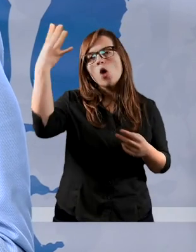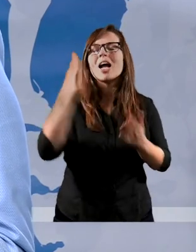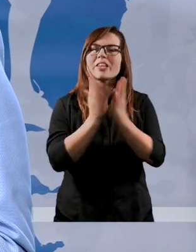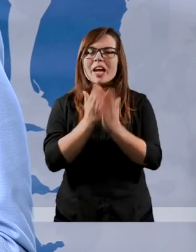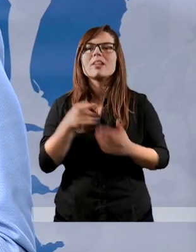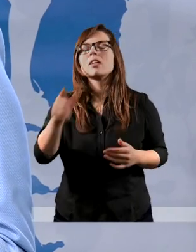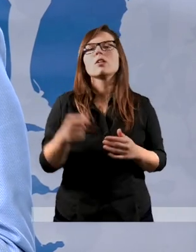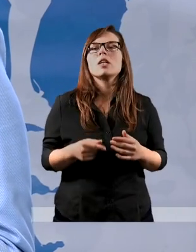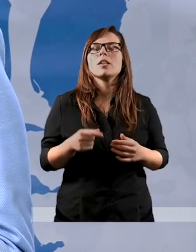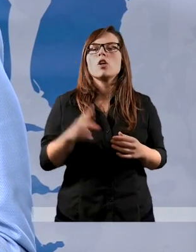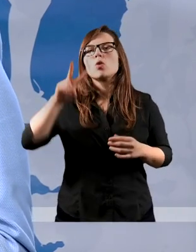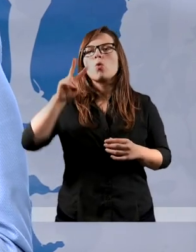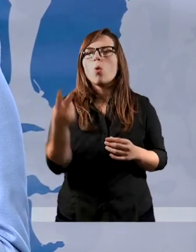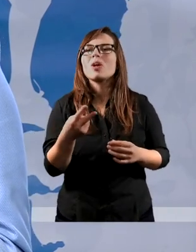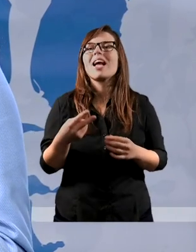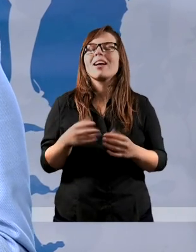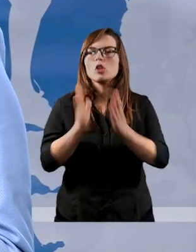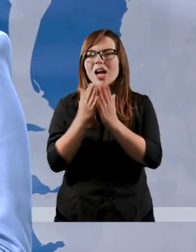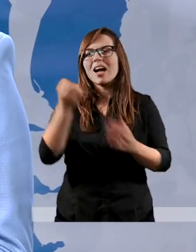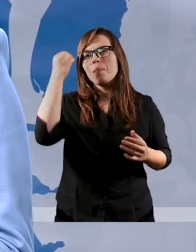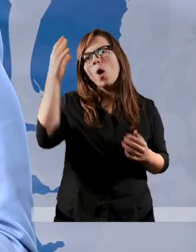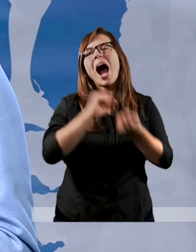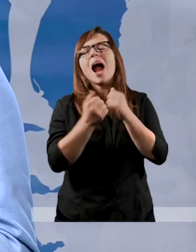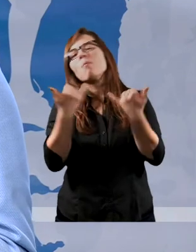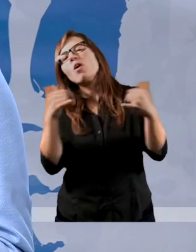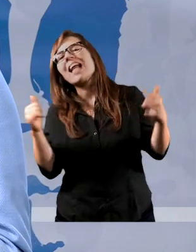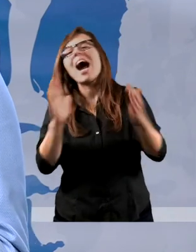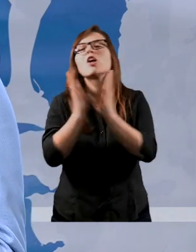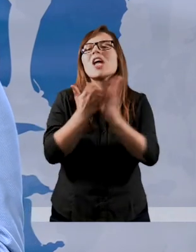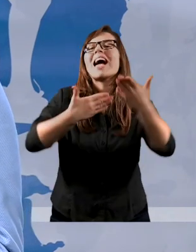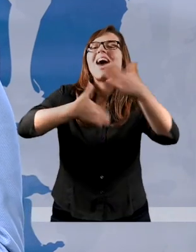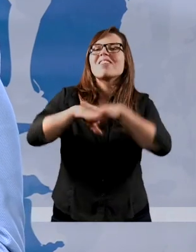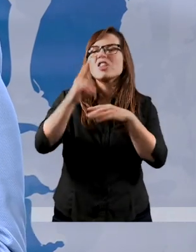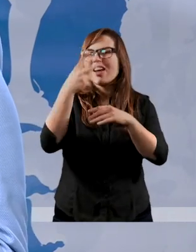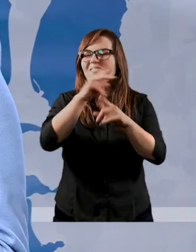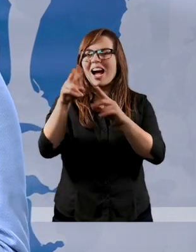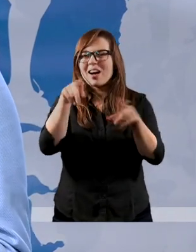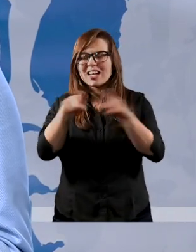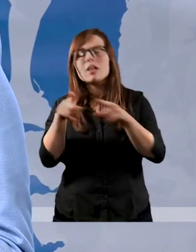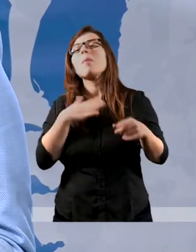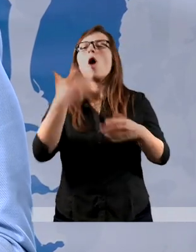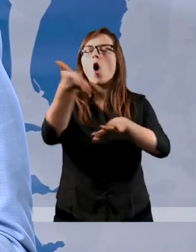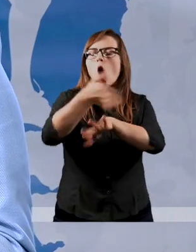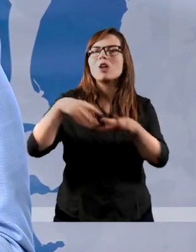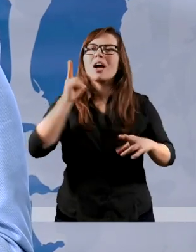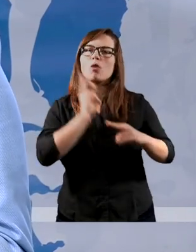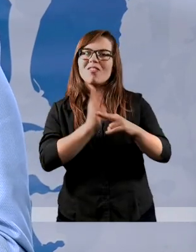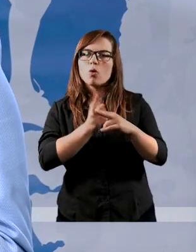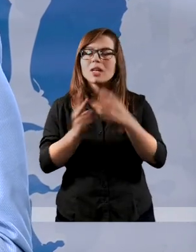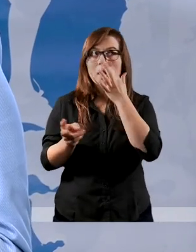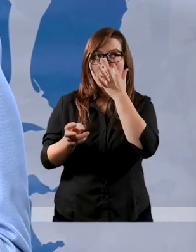Mojżeszowej, w drugiej Księdze w drugiej Księdze Mojżeszowej, albo inaczej w Księdze Wyjścia, w rozdziale 20.